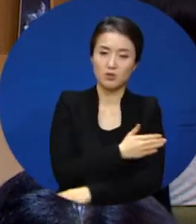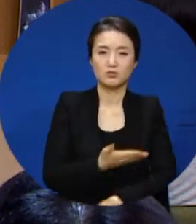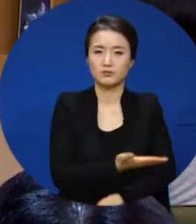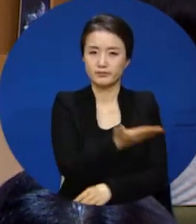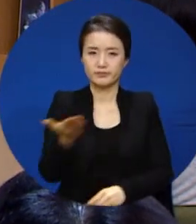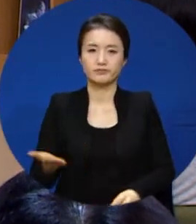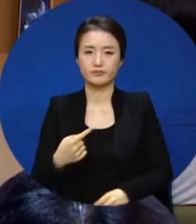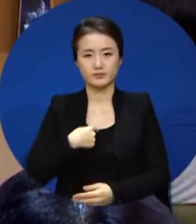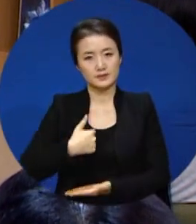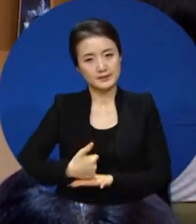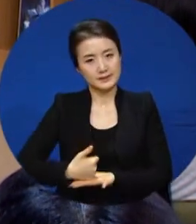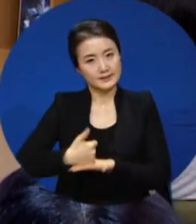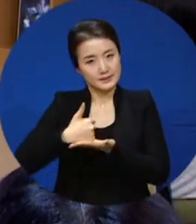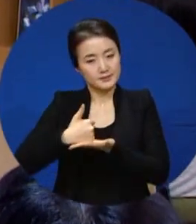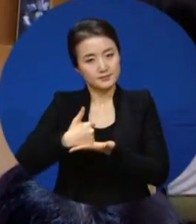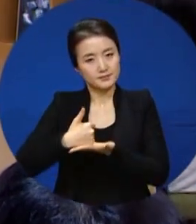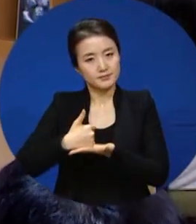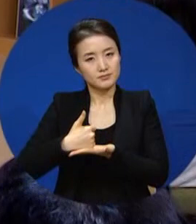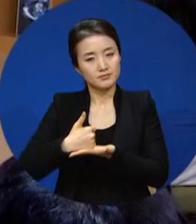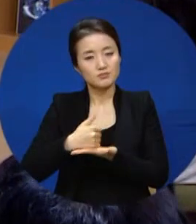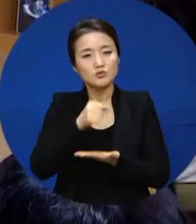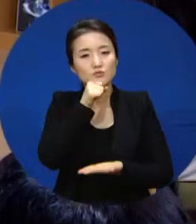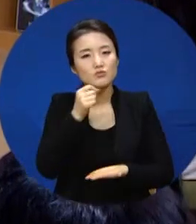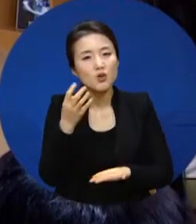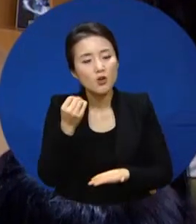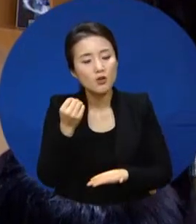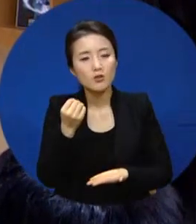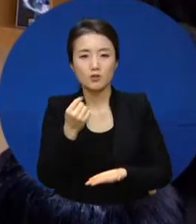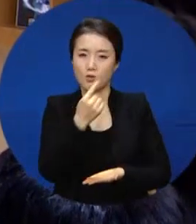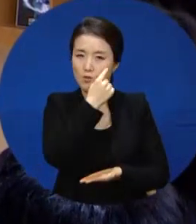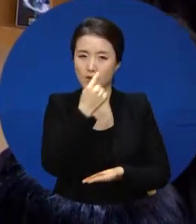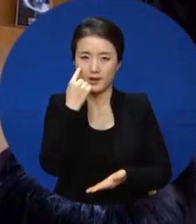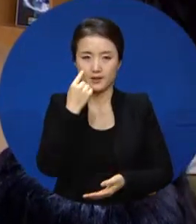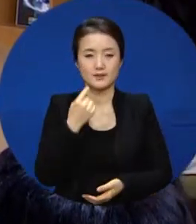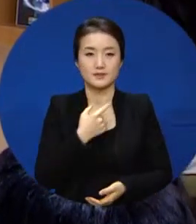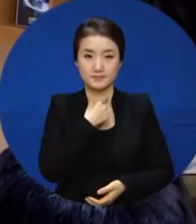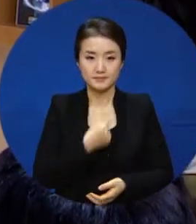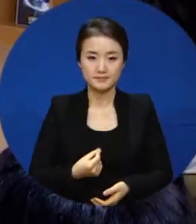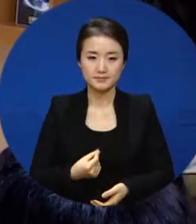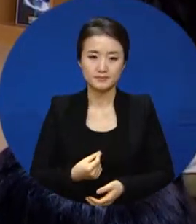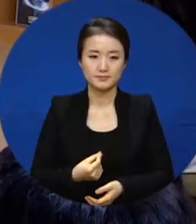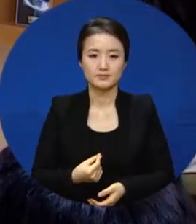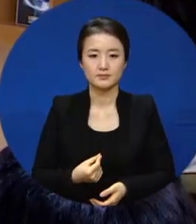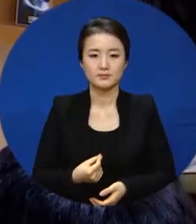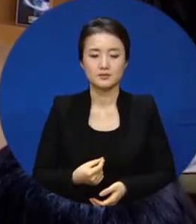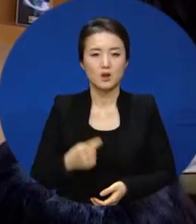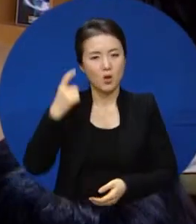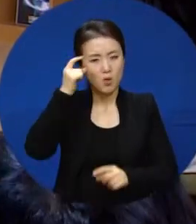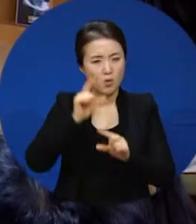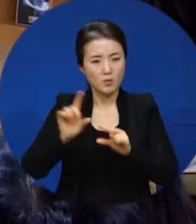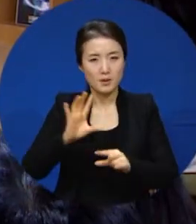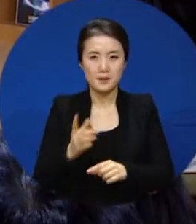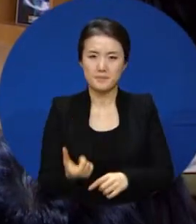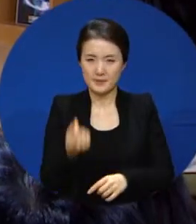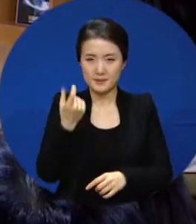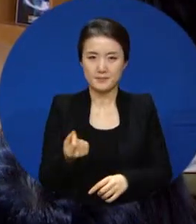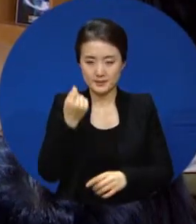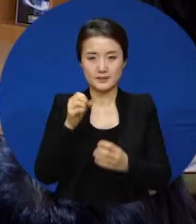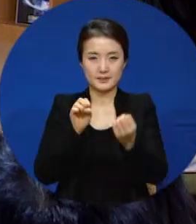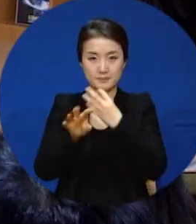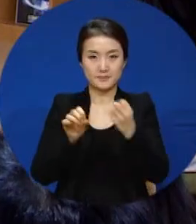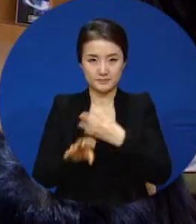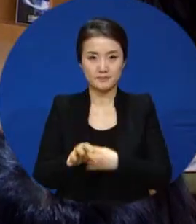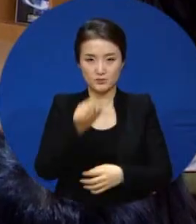여러분 빨리 빨리 그냥 많이 고민 하지 마시고 빨리 빨리 응답 을 찾아 정답을 맞출 수가 있는데 제가 열 개의